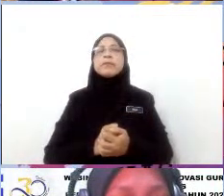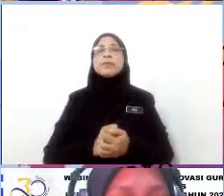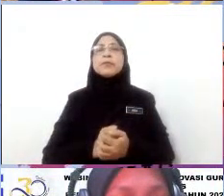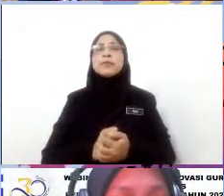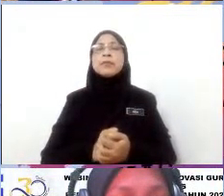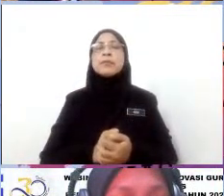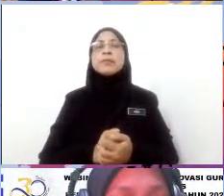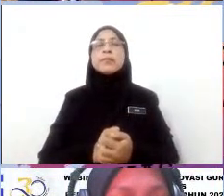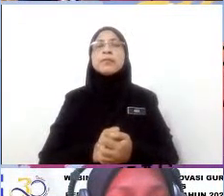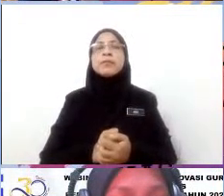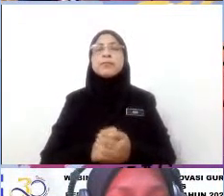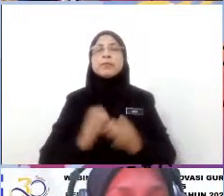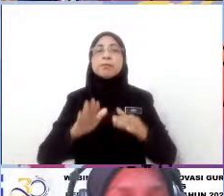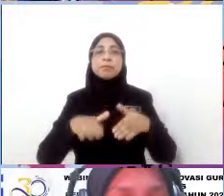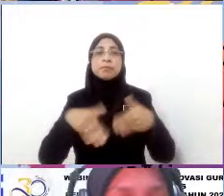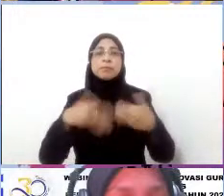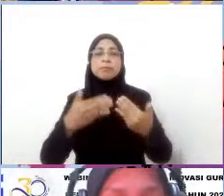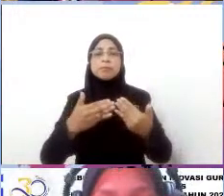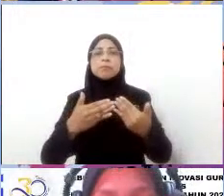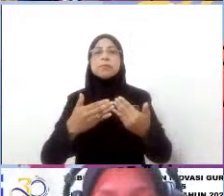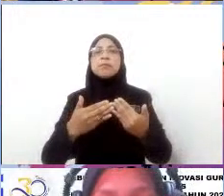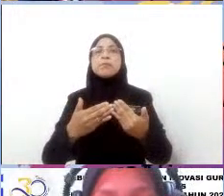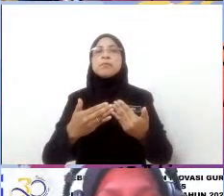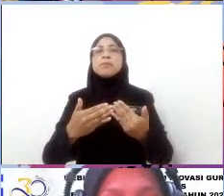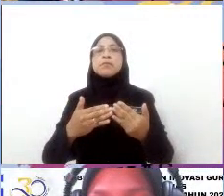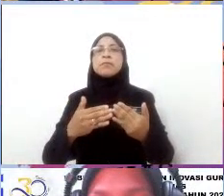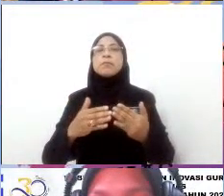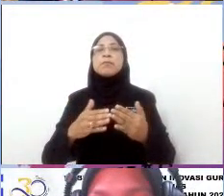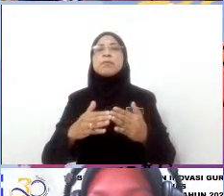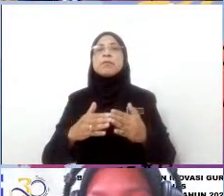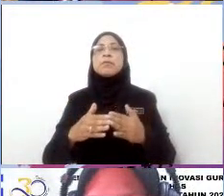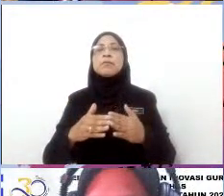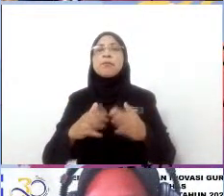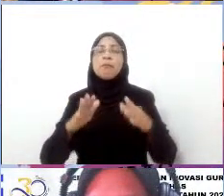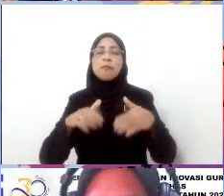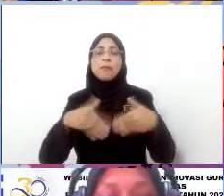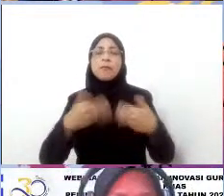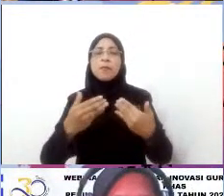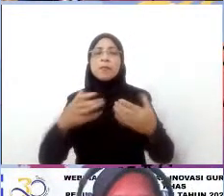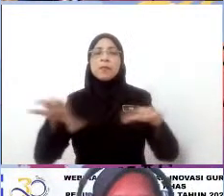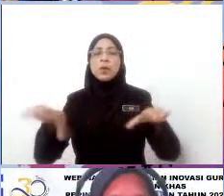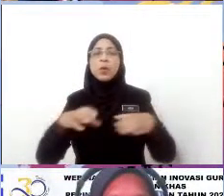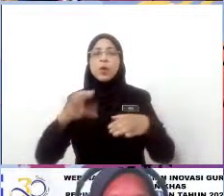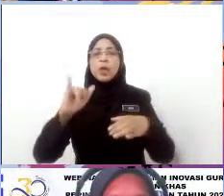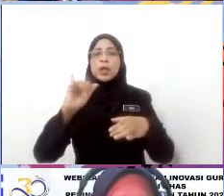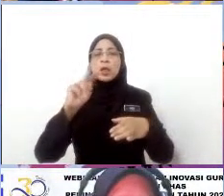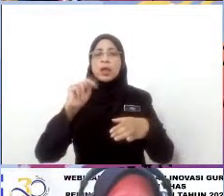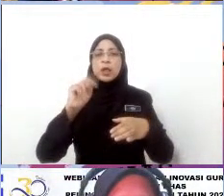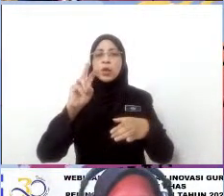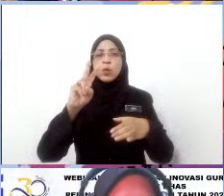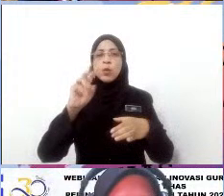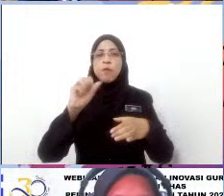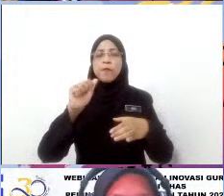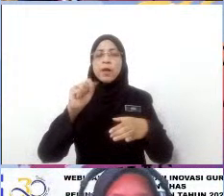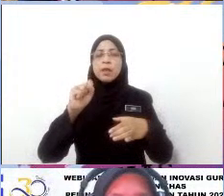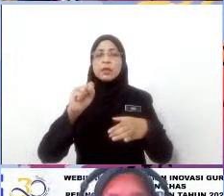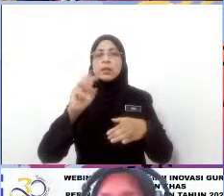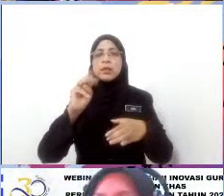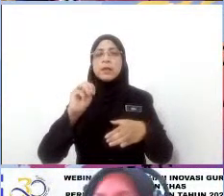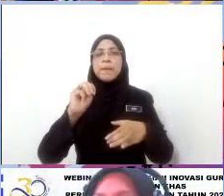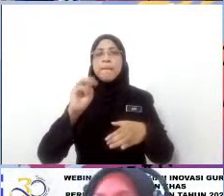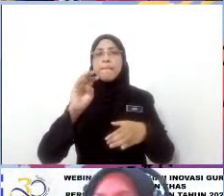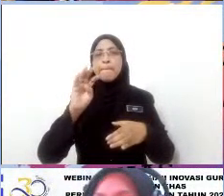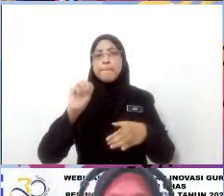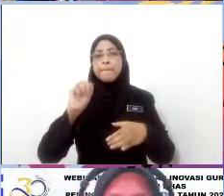Okay, macam mana nak guna inovasi MD jika melibatkan lebih ramai murid? Adakah kita boleh mirror ke laptop atau tab